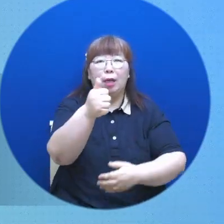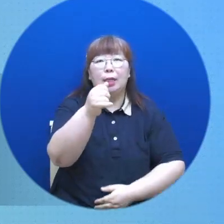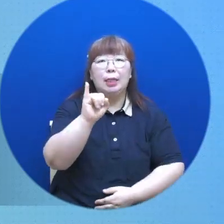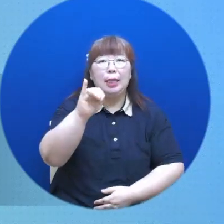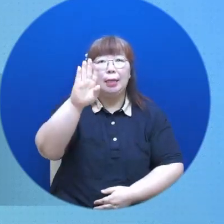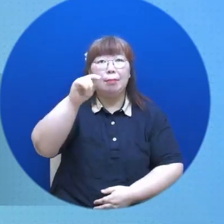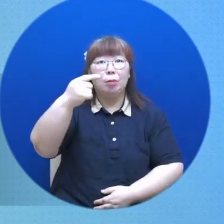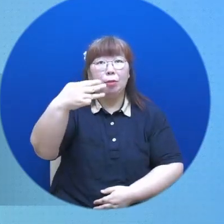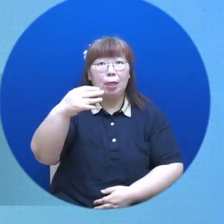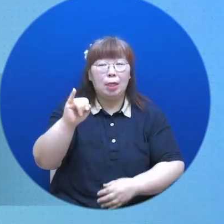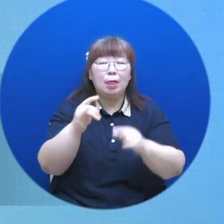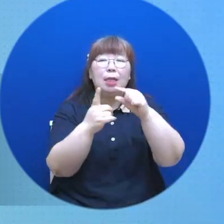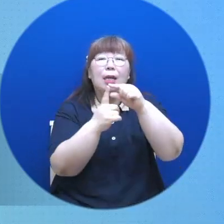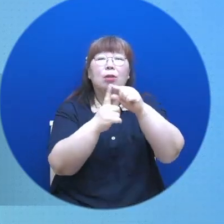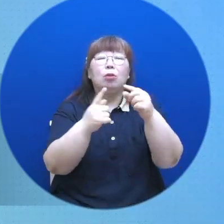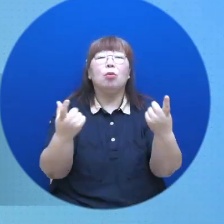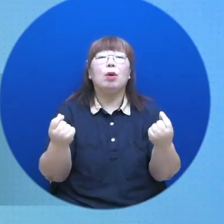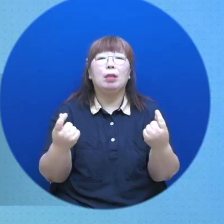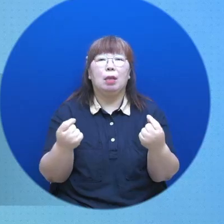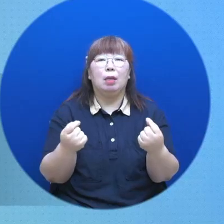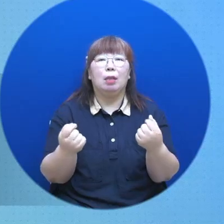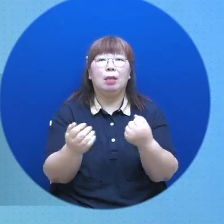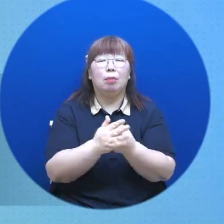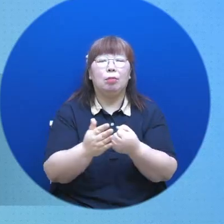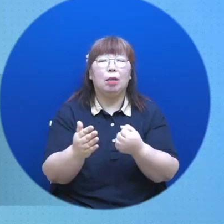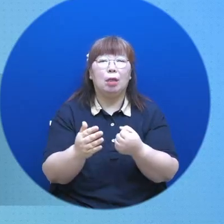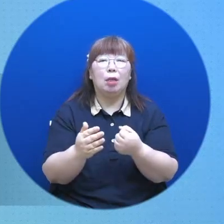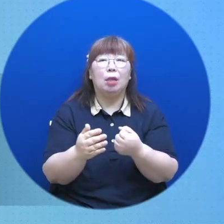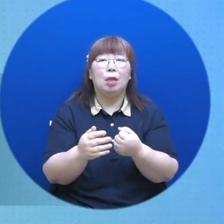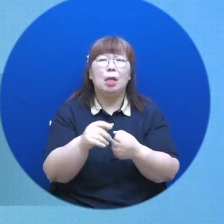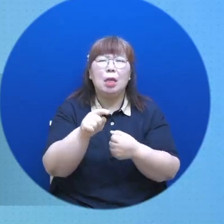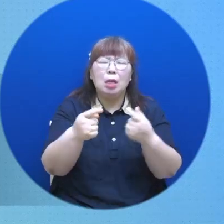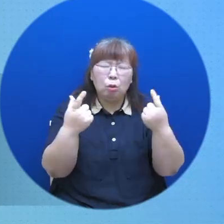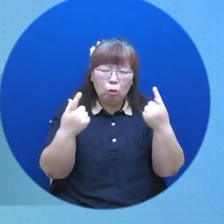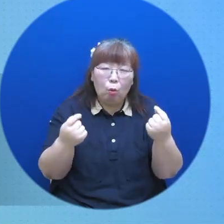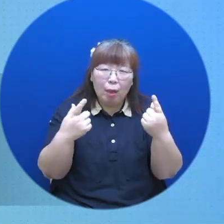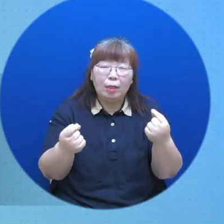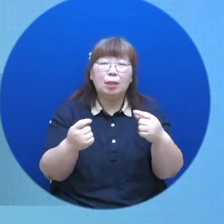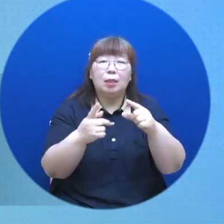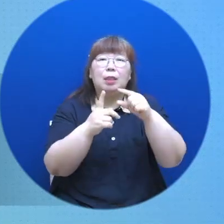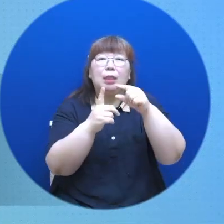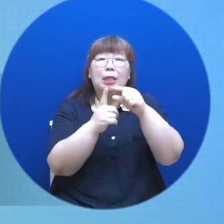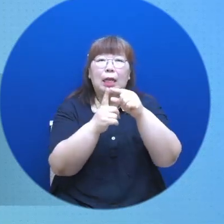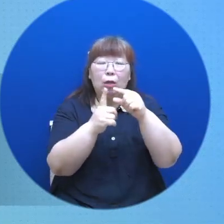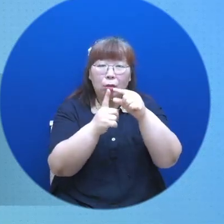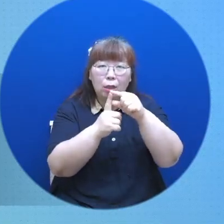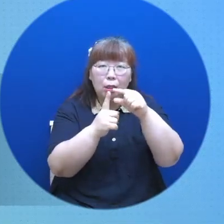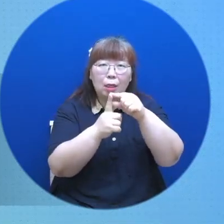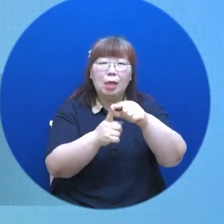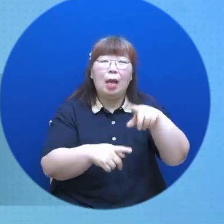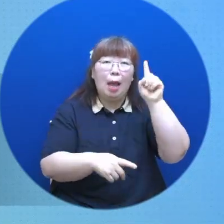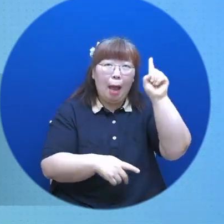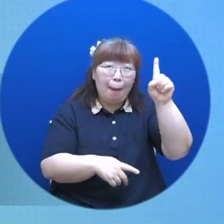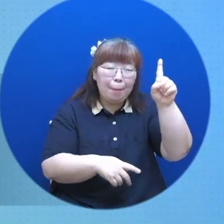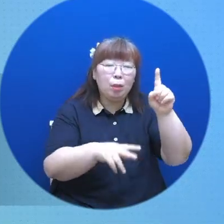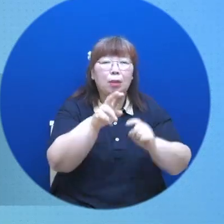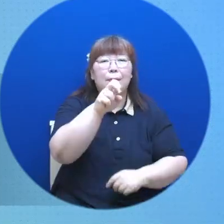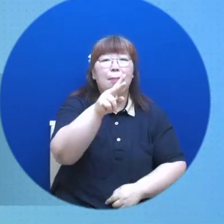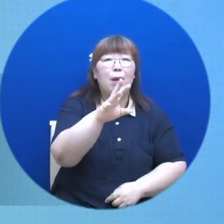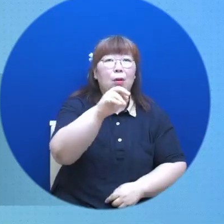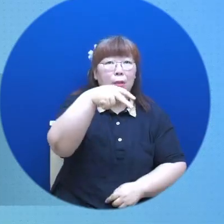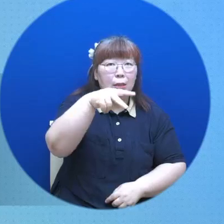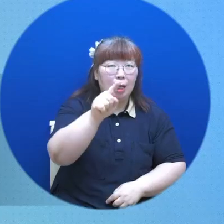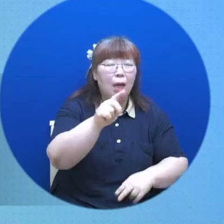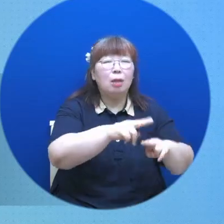의미의 히브리 단어예요. 그런데 이 단어를, 이 똑같은 단어를 한 번은 명사로 사용해서